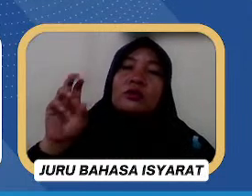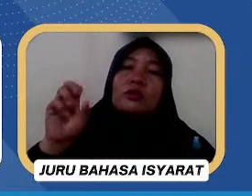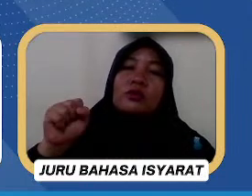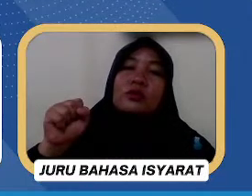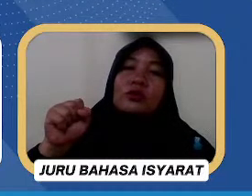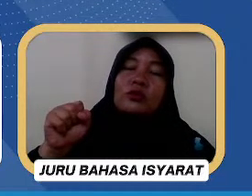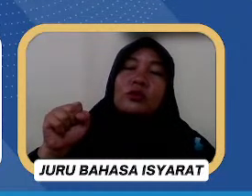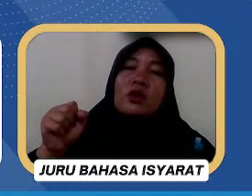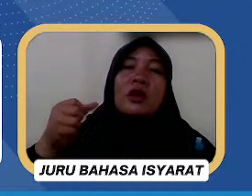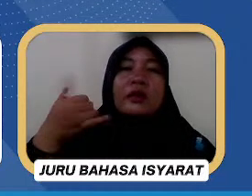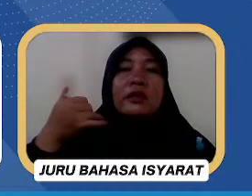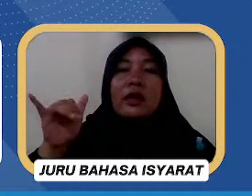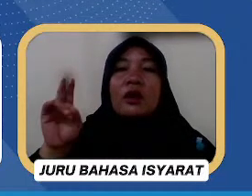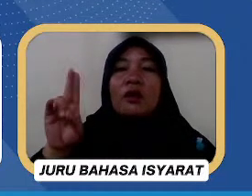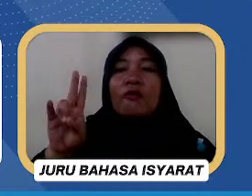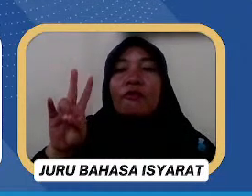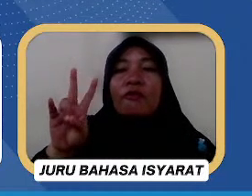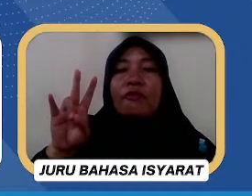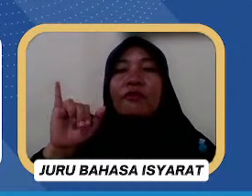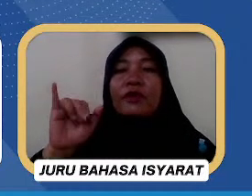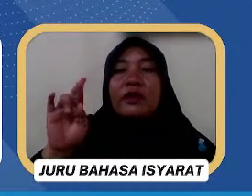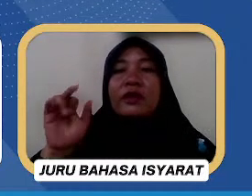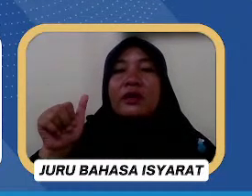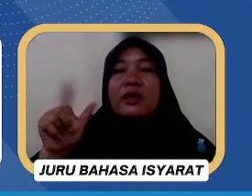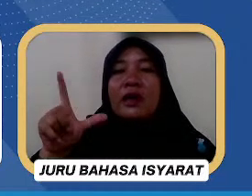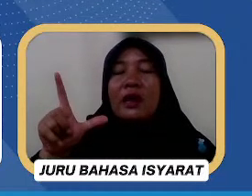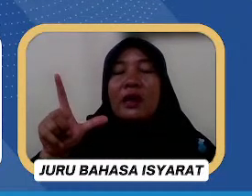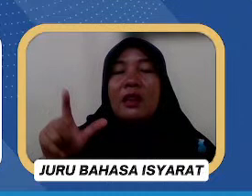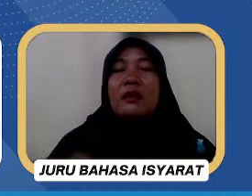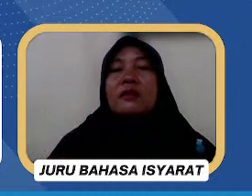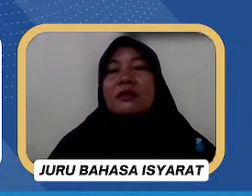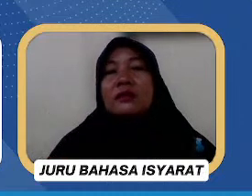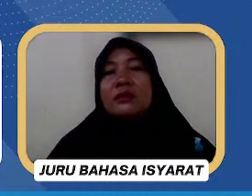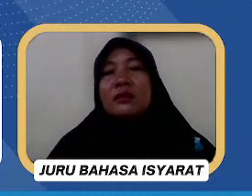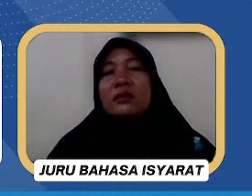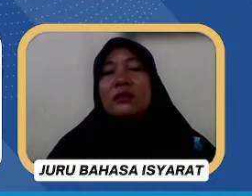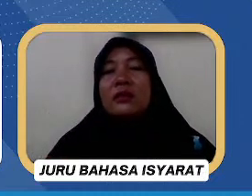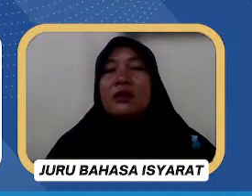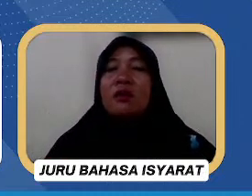terutama Twitter, untuk terus menyuarakan ini. Jangan sampai ini